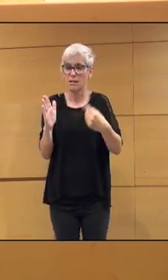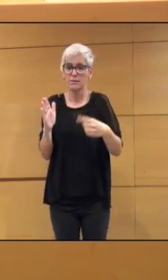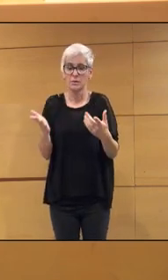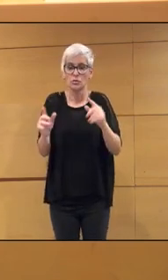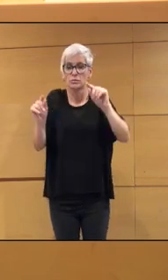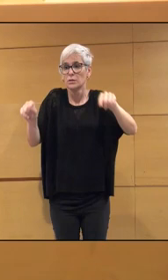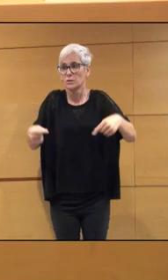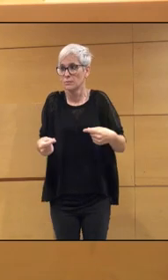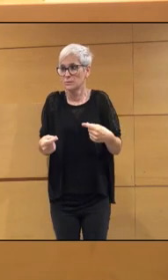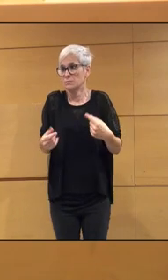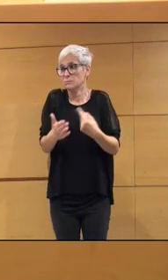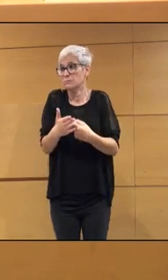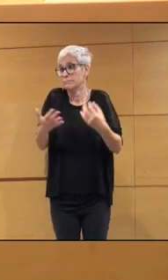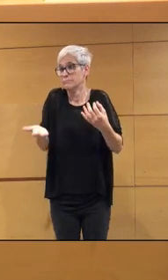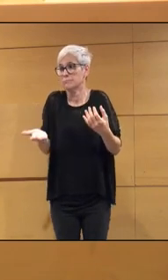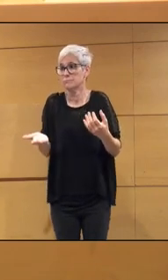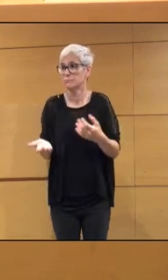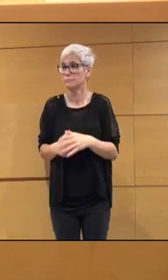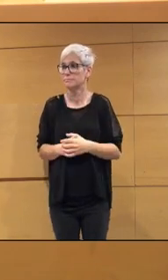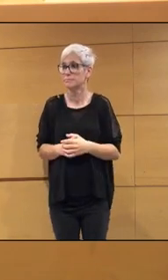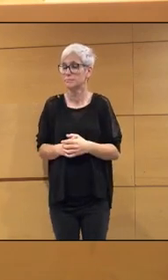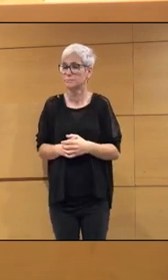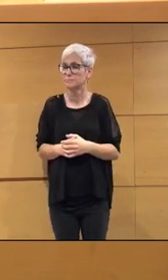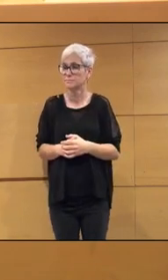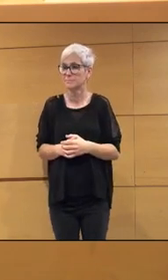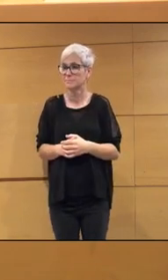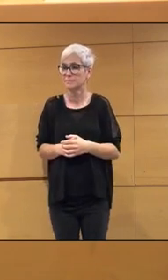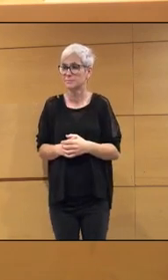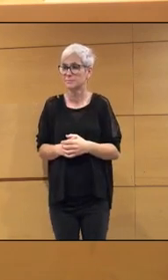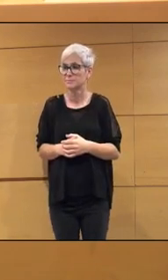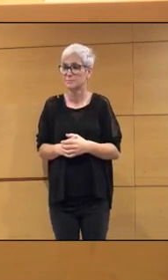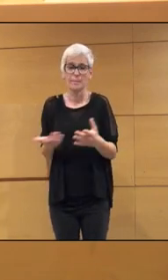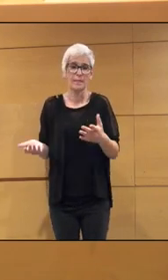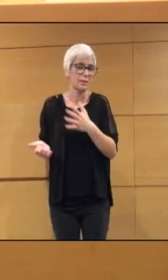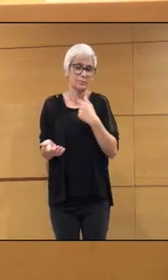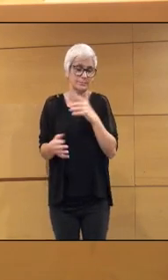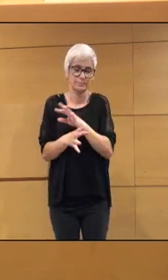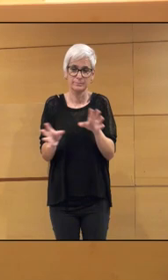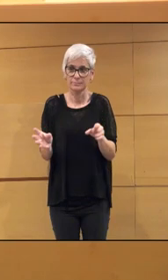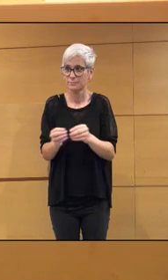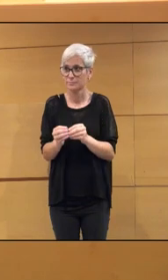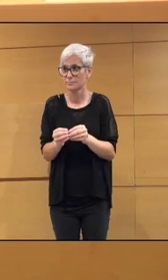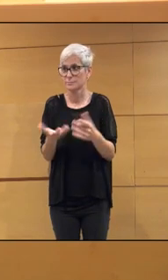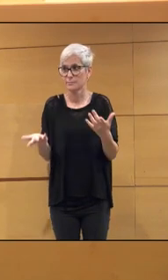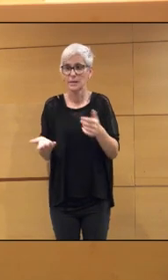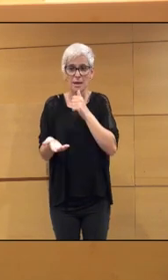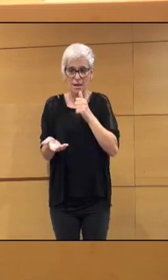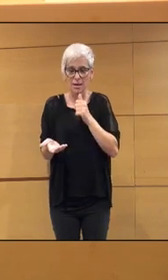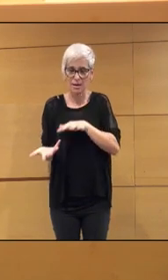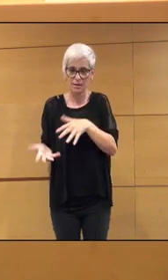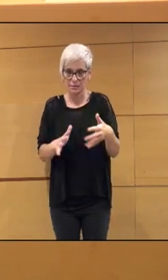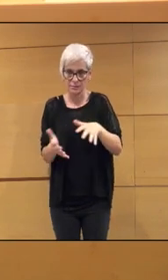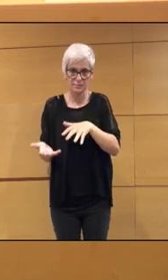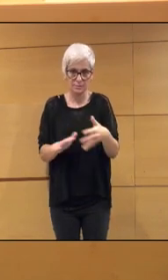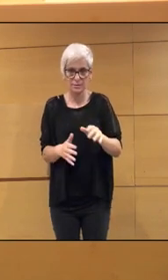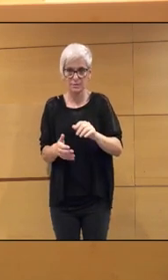convenis, si hi ha algú aquí que ho sigui, que em desmenteixi, ens va dir, anem de bòlit, encara estem digitalitzant i estem